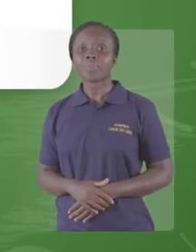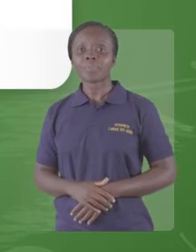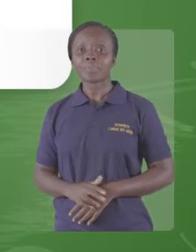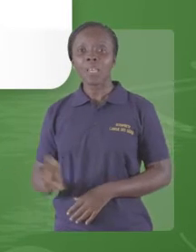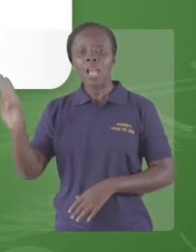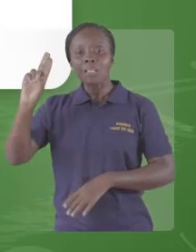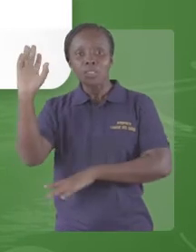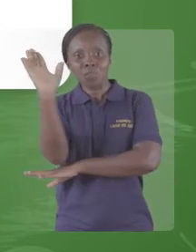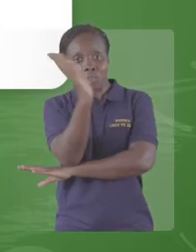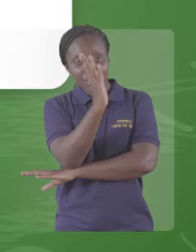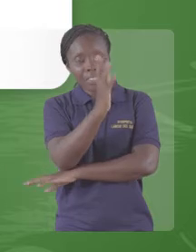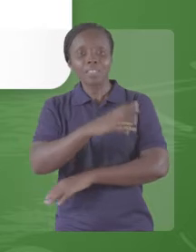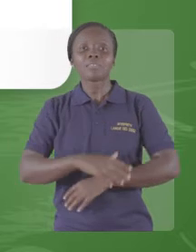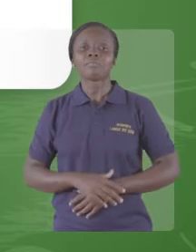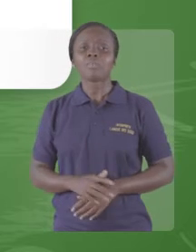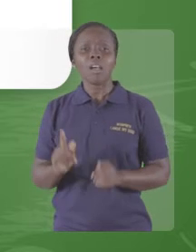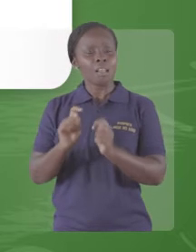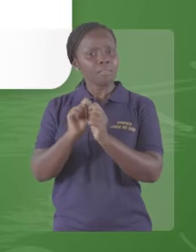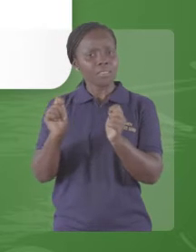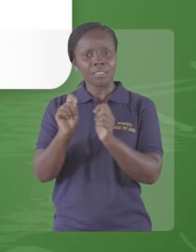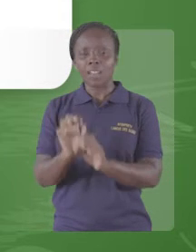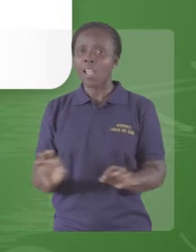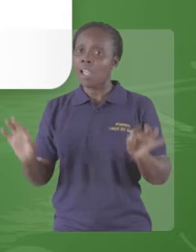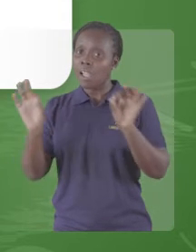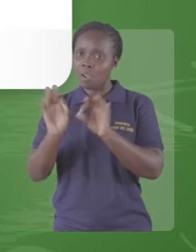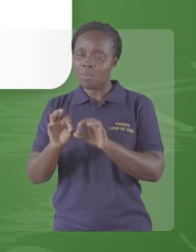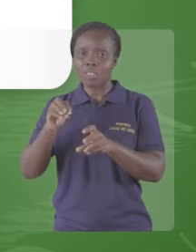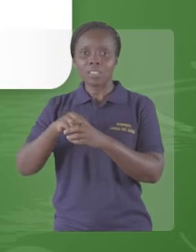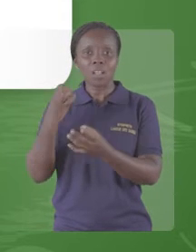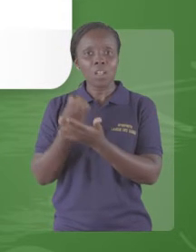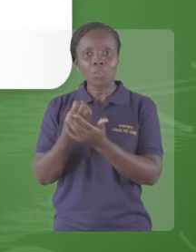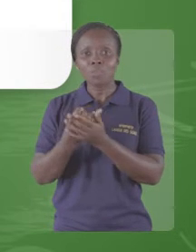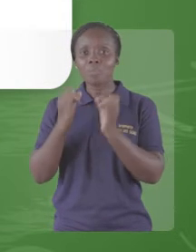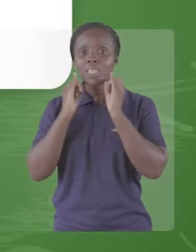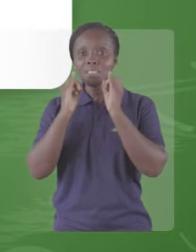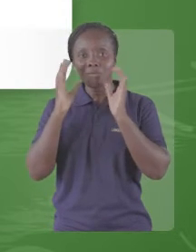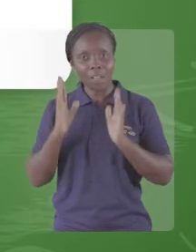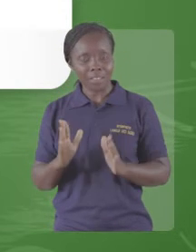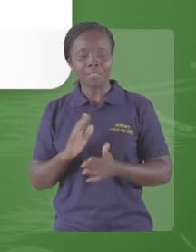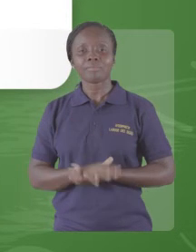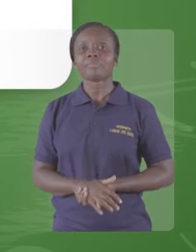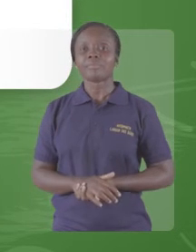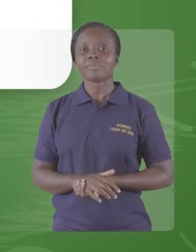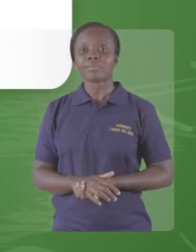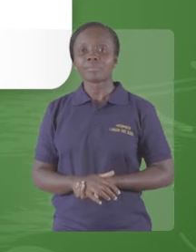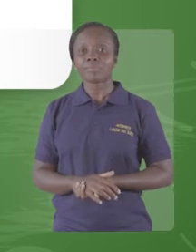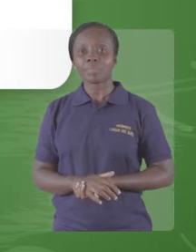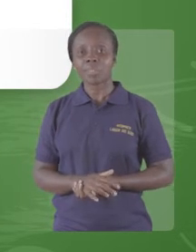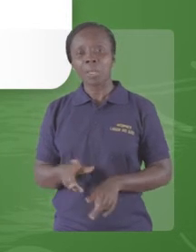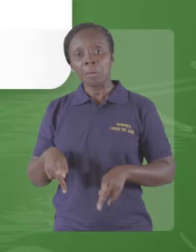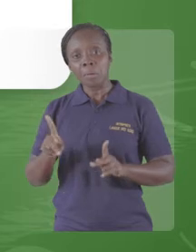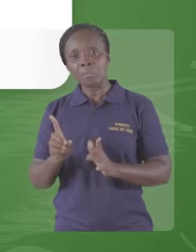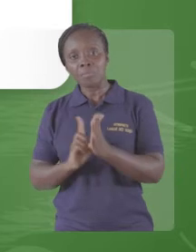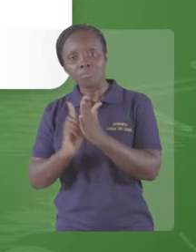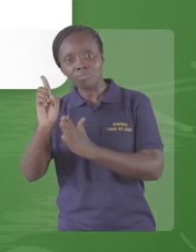L'exploitation forestière est très importante dans l'économie ivoirienne. Elle contribue au